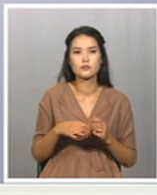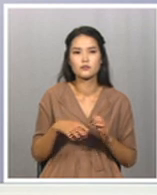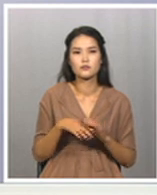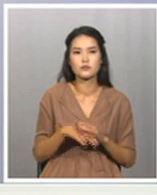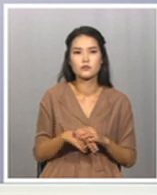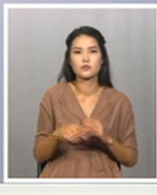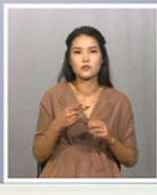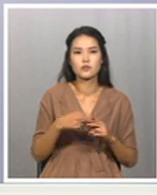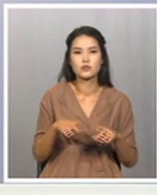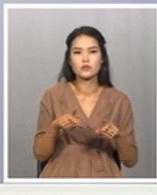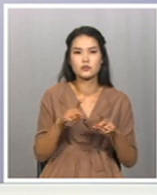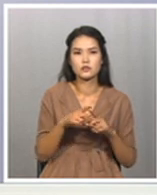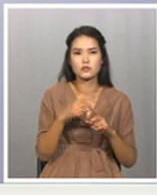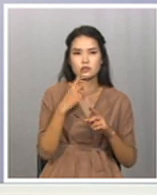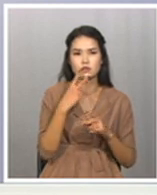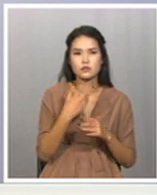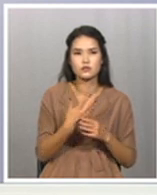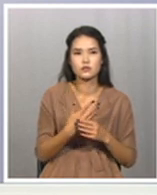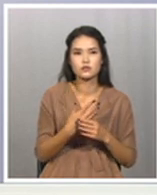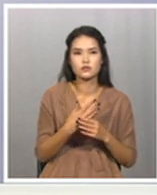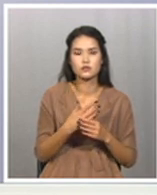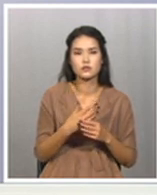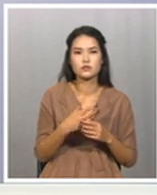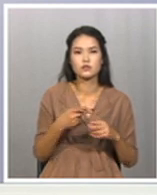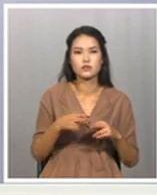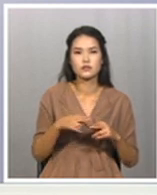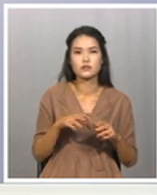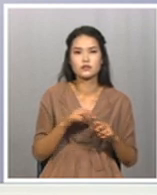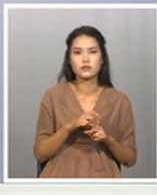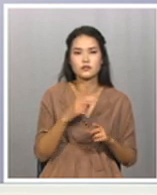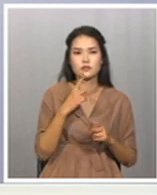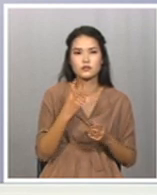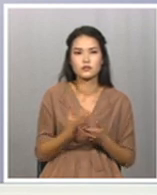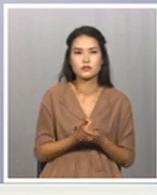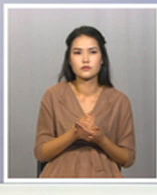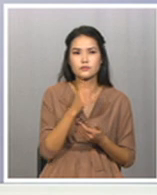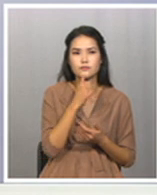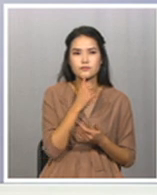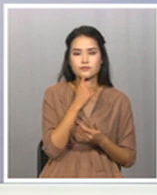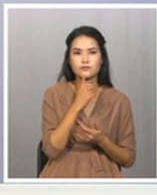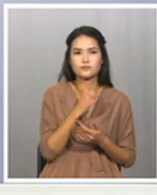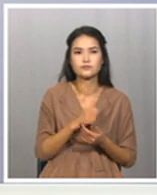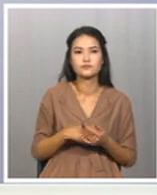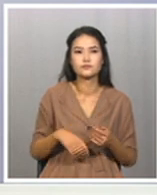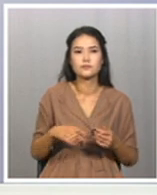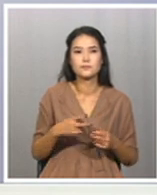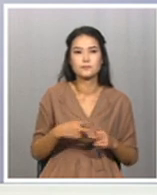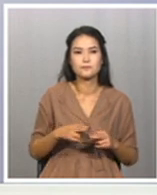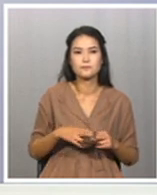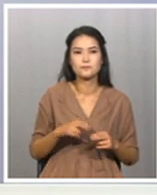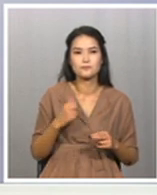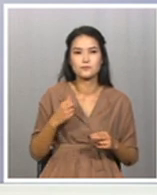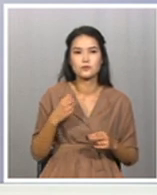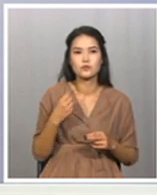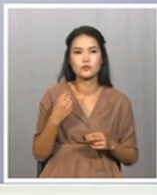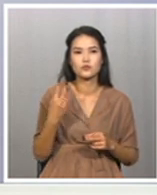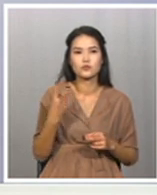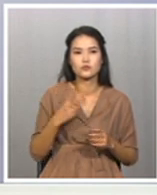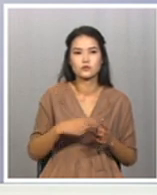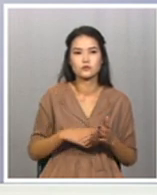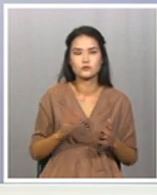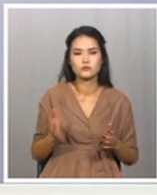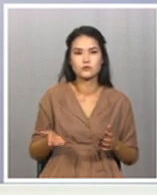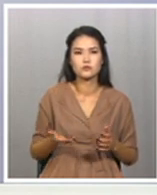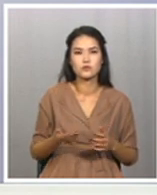өрнек 0-ден үлкен болу керек. Сол үшін ол жерге модуль саламыз. Және 2 шегі 1-ден 3-ке дейін. Енді